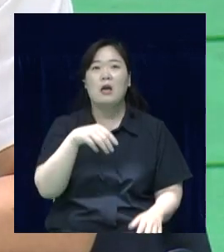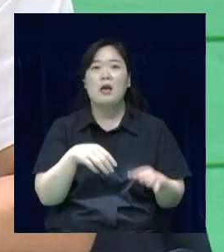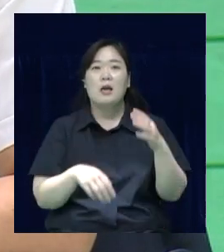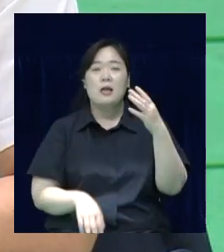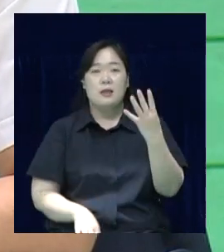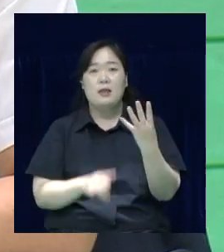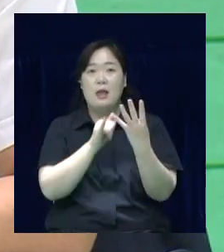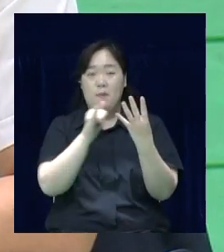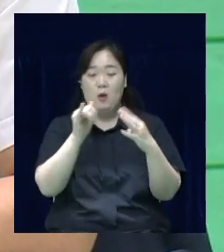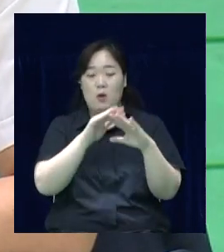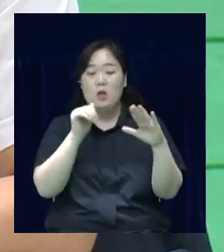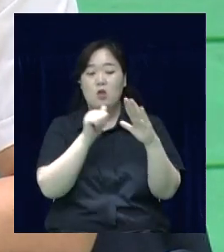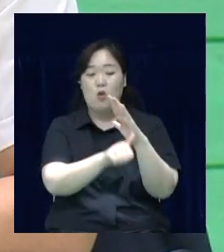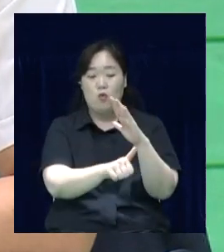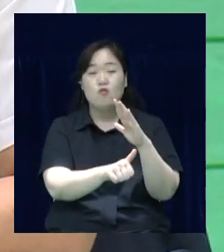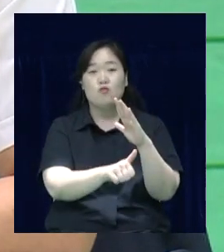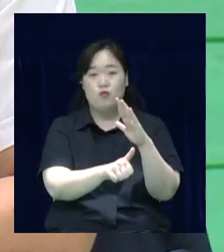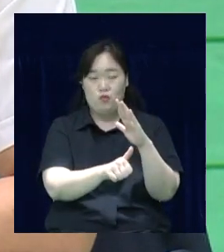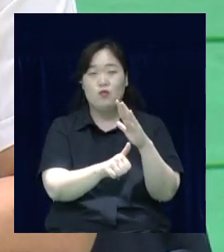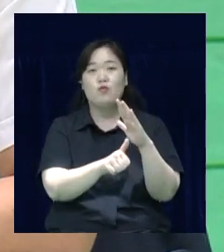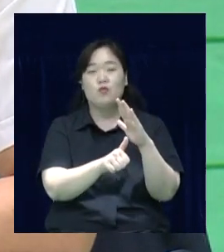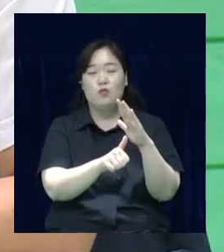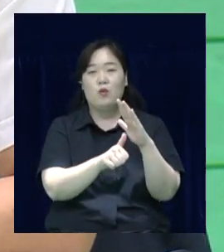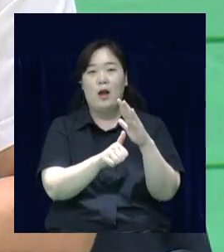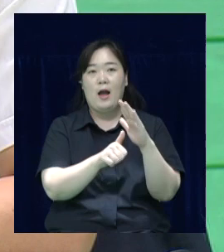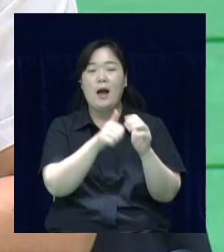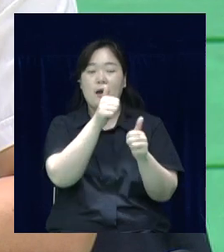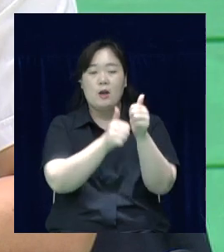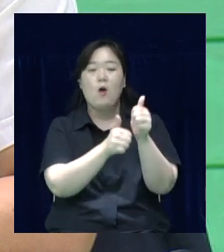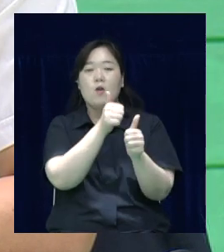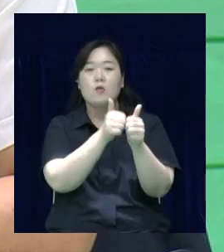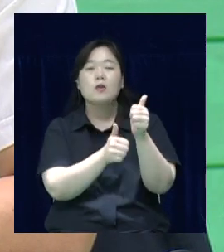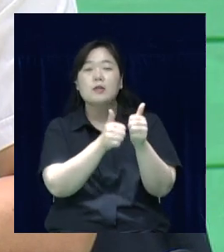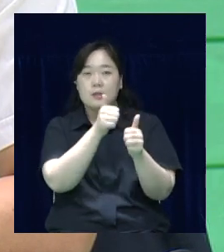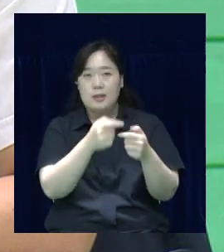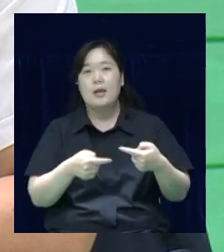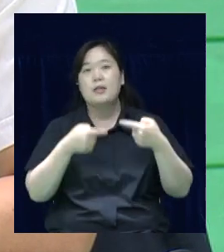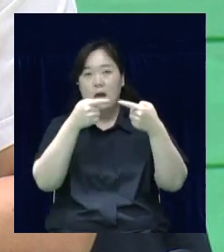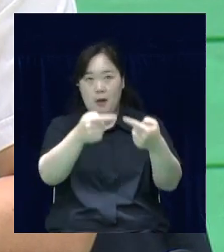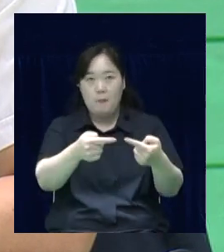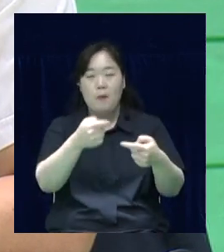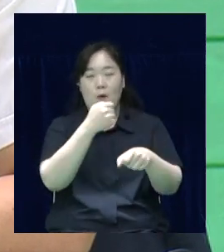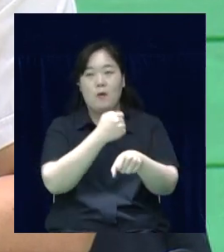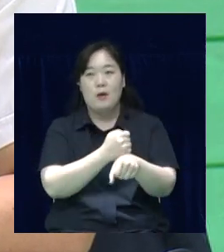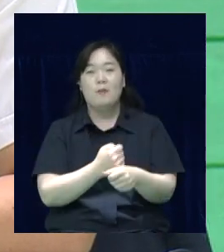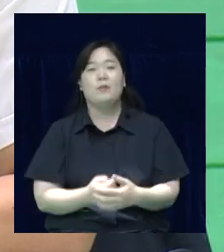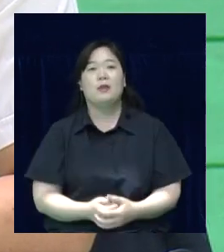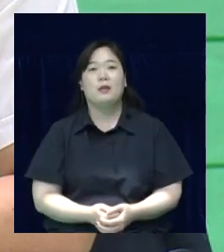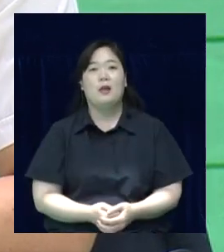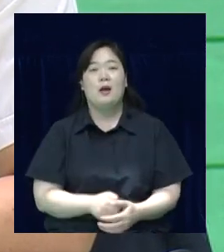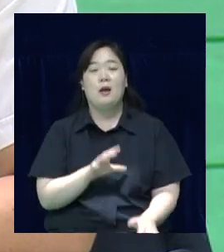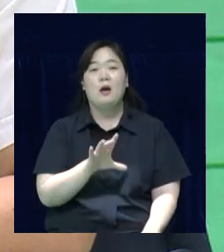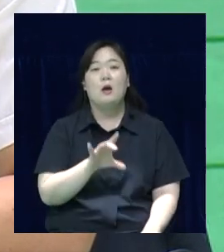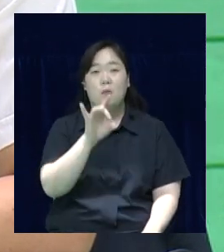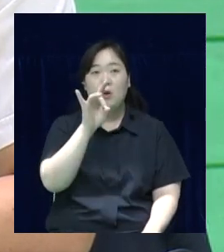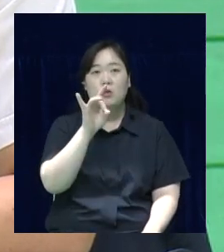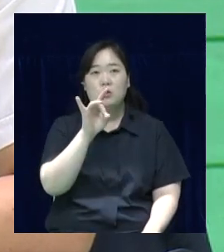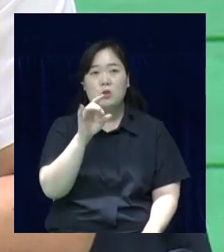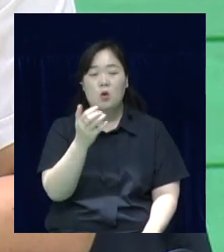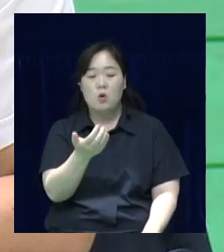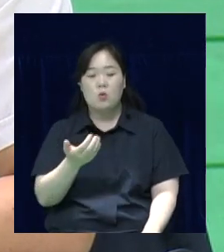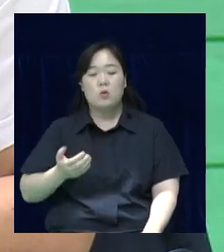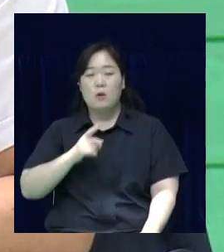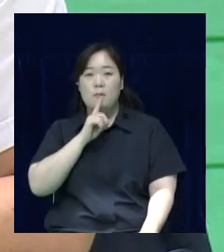박영서, 박정훈까지 총 4명의 선수가 이제 경기를 펼칠 예정입니다. 일단은